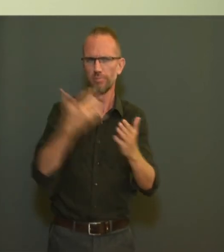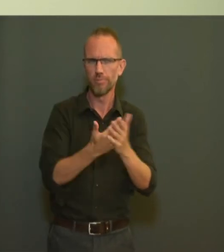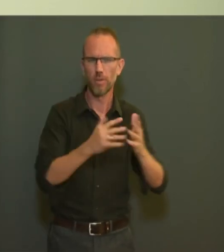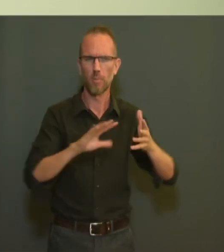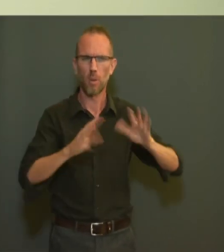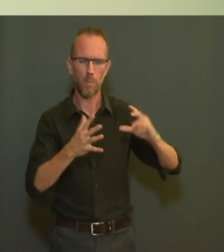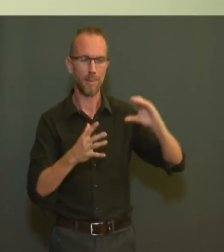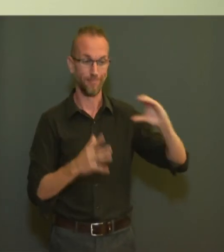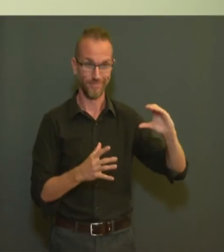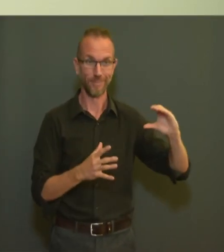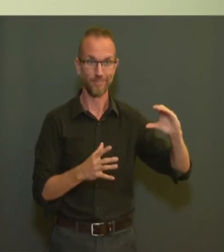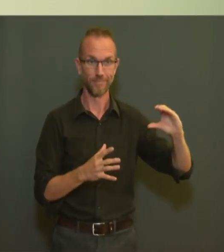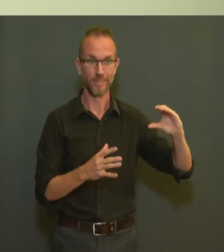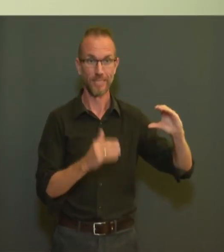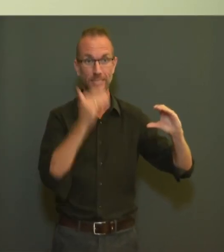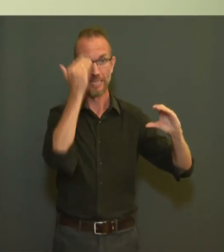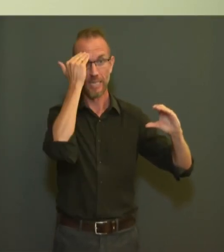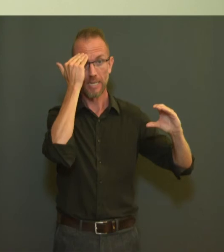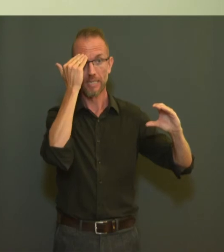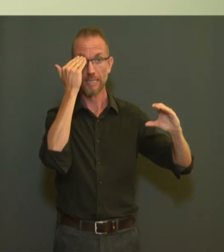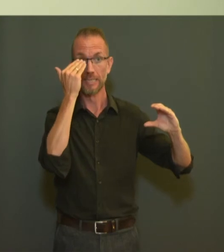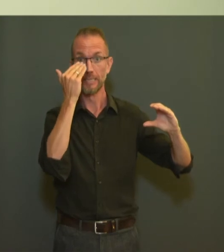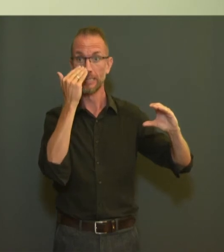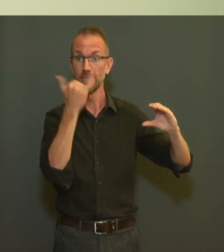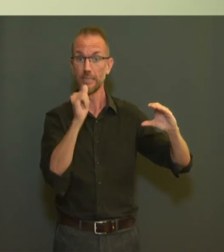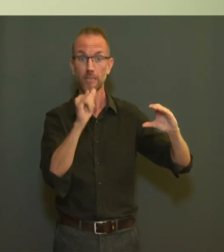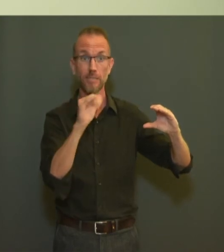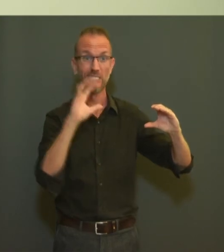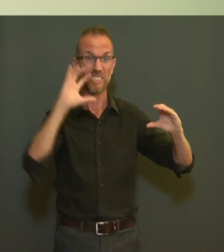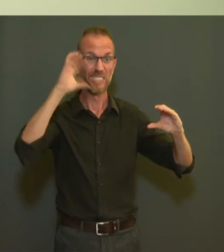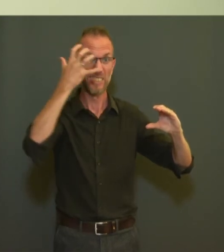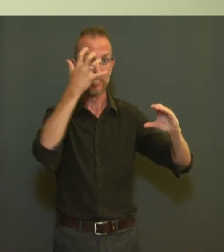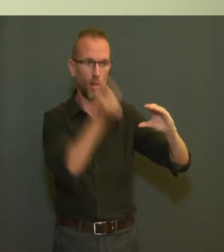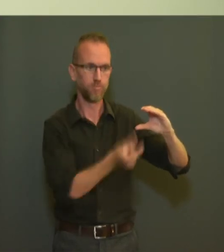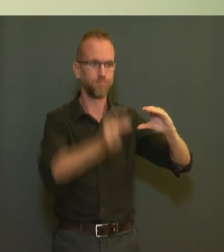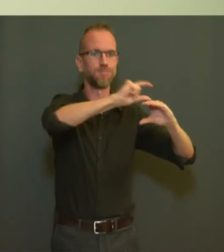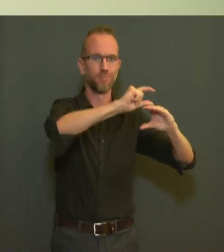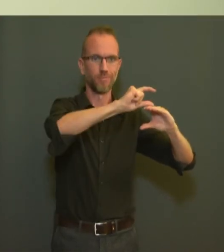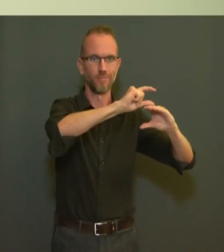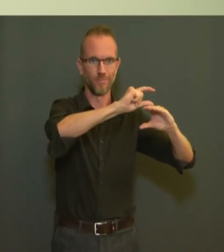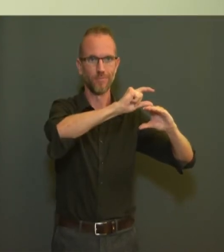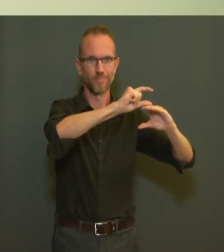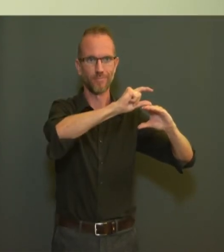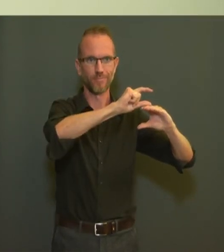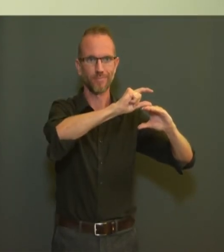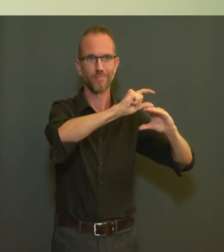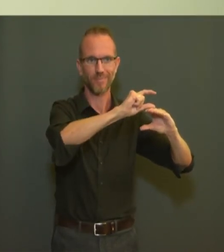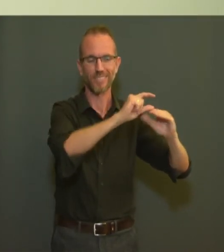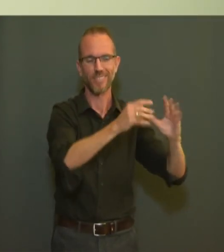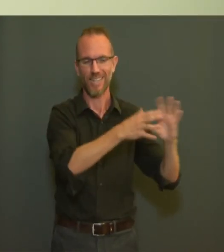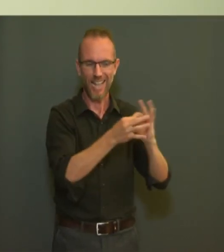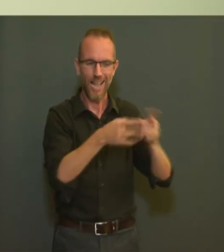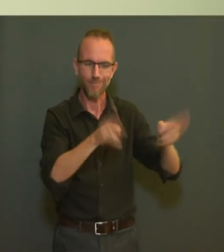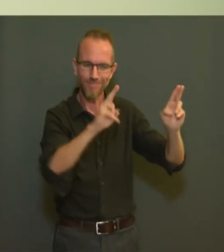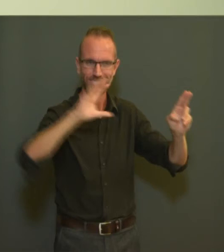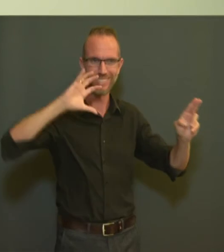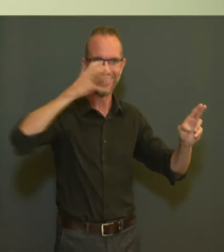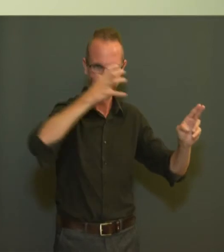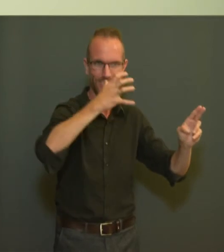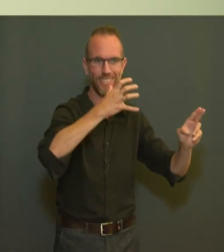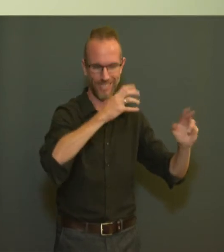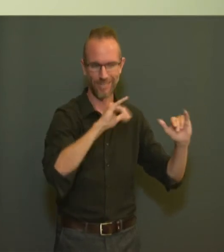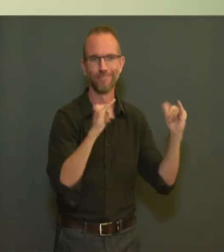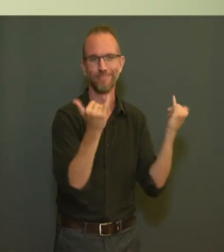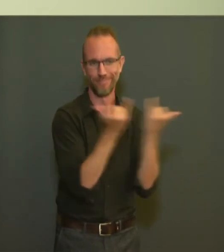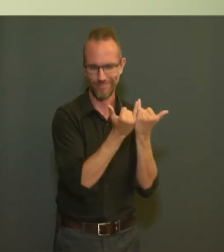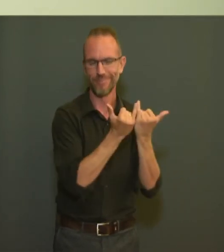ainsi quelle est la mortalité additionnelle éventuellement présente au jour le jour. Et lorsqu'elle correspond à cette vague de chaleur